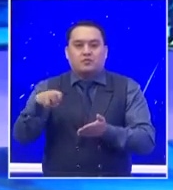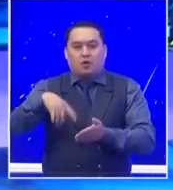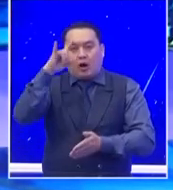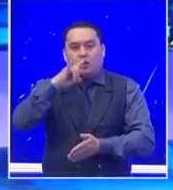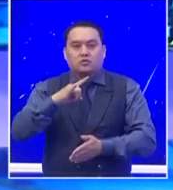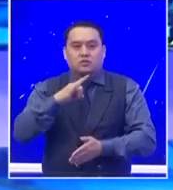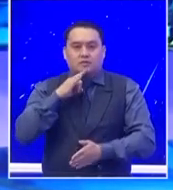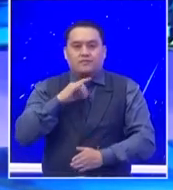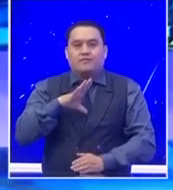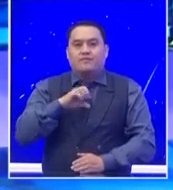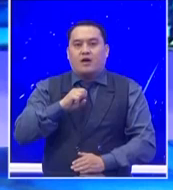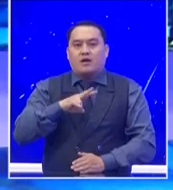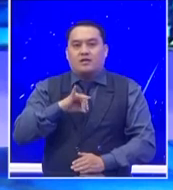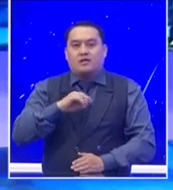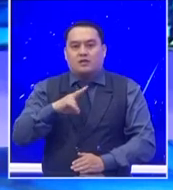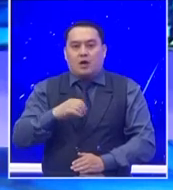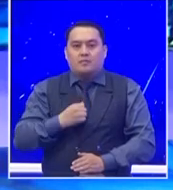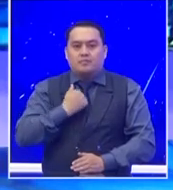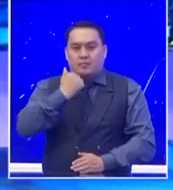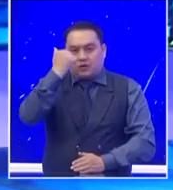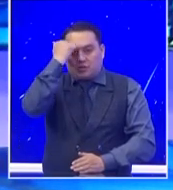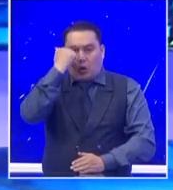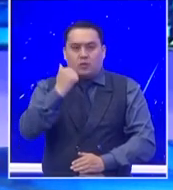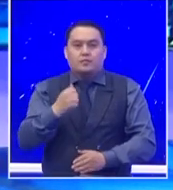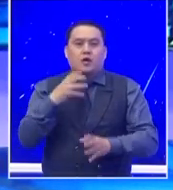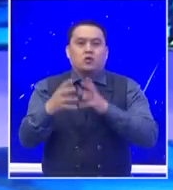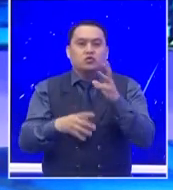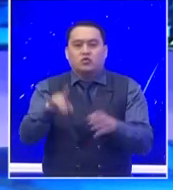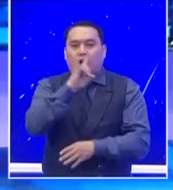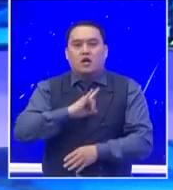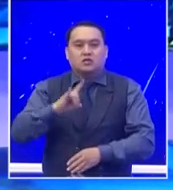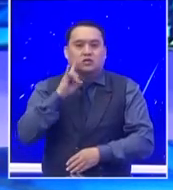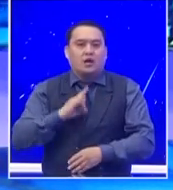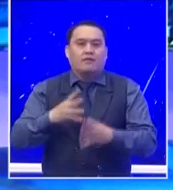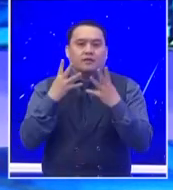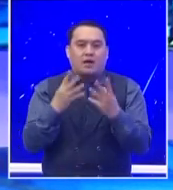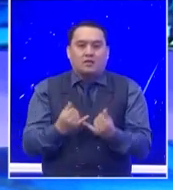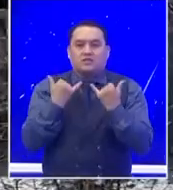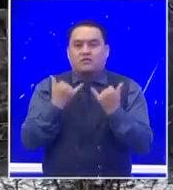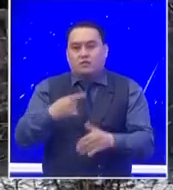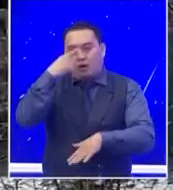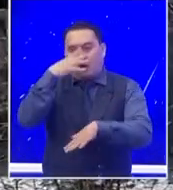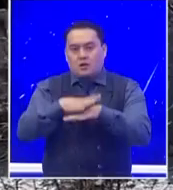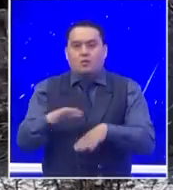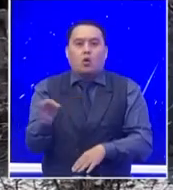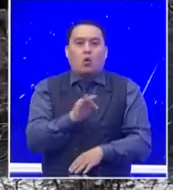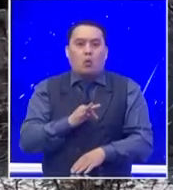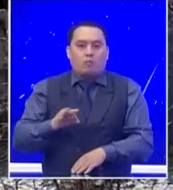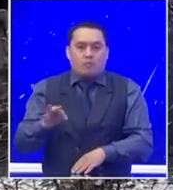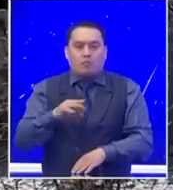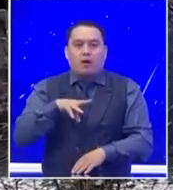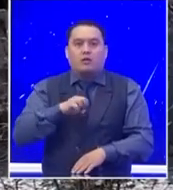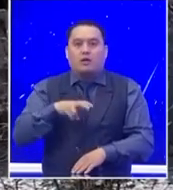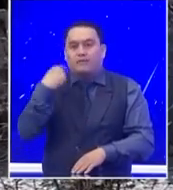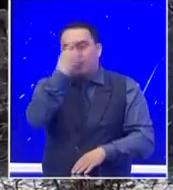Казахстан Валентине Спиридоновой благодарственное письмо в канун Международного женского дня. Сегодня аким Алматинской области Амандык